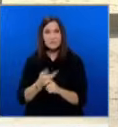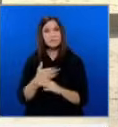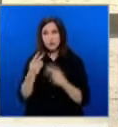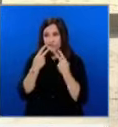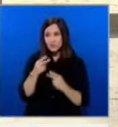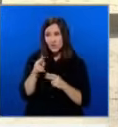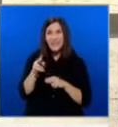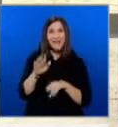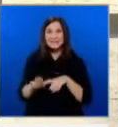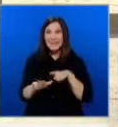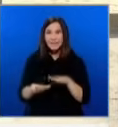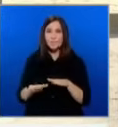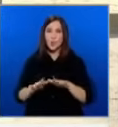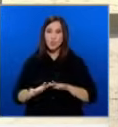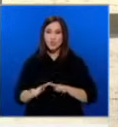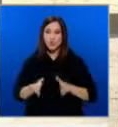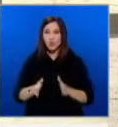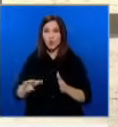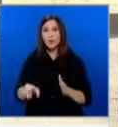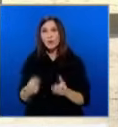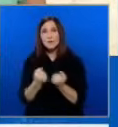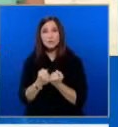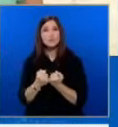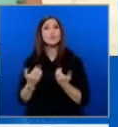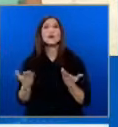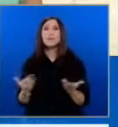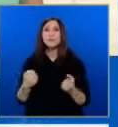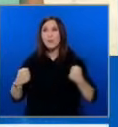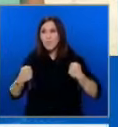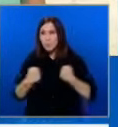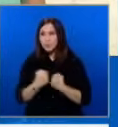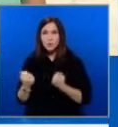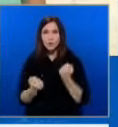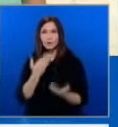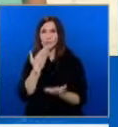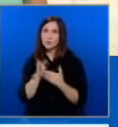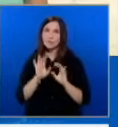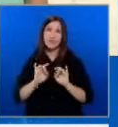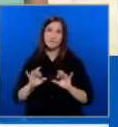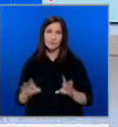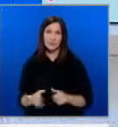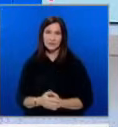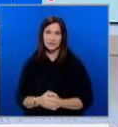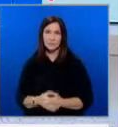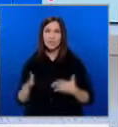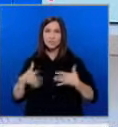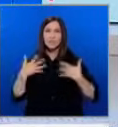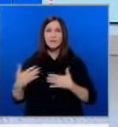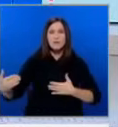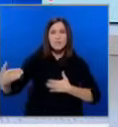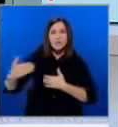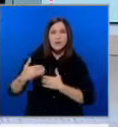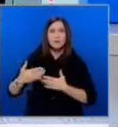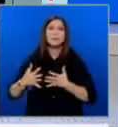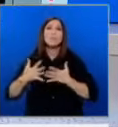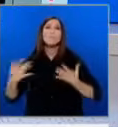следите по тротуара и мястото, където се е блъснала колата. Благодаря за информацията, Айше. Щастливи